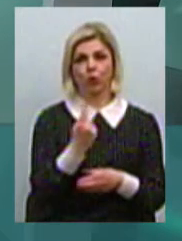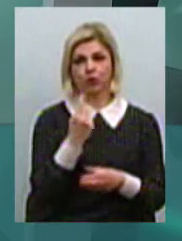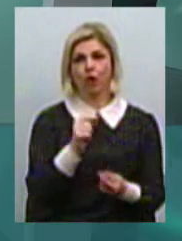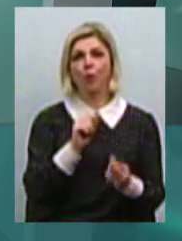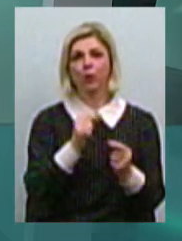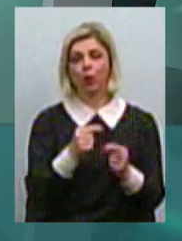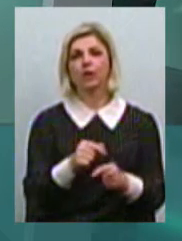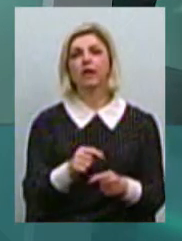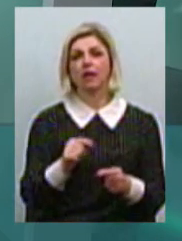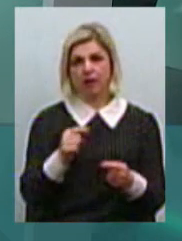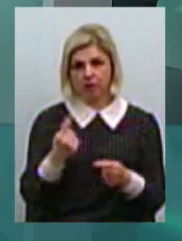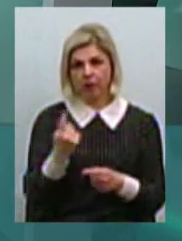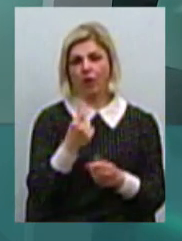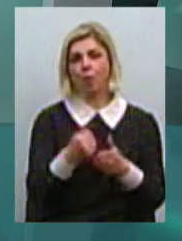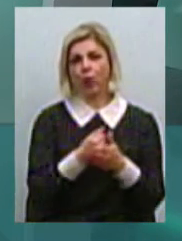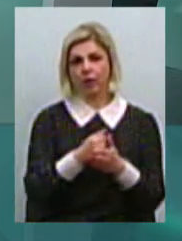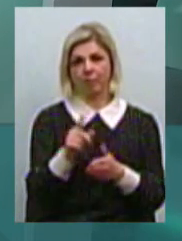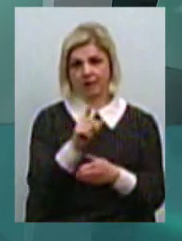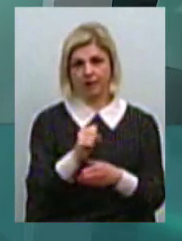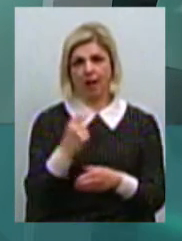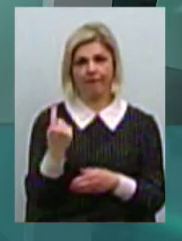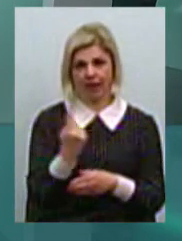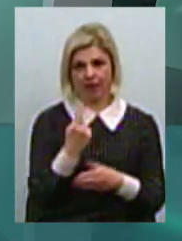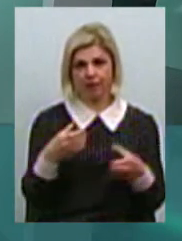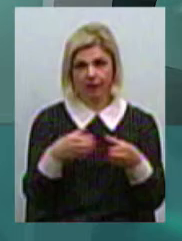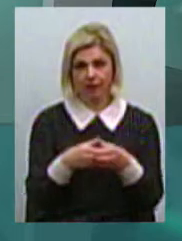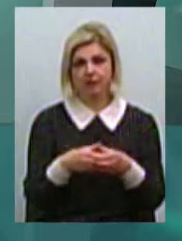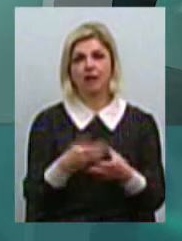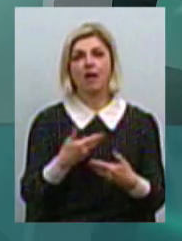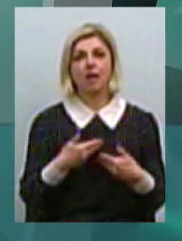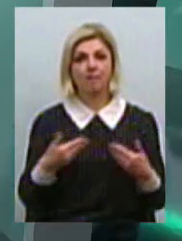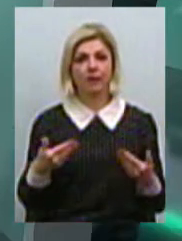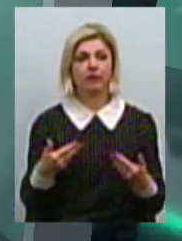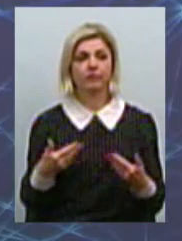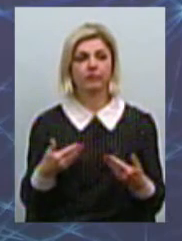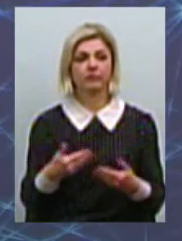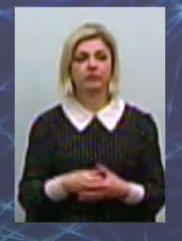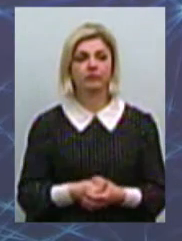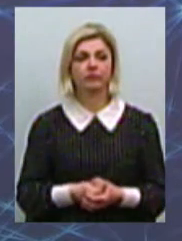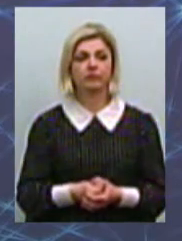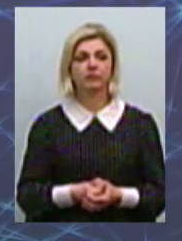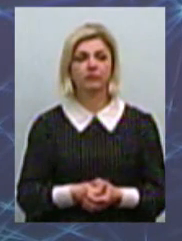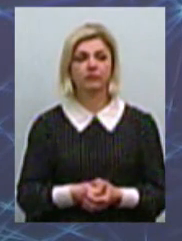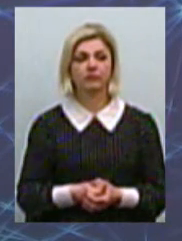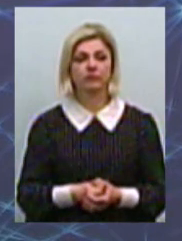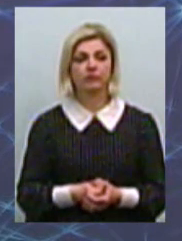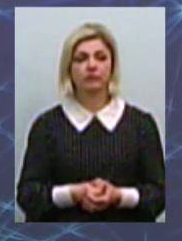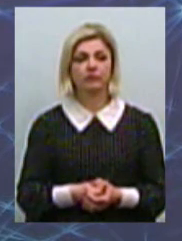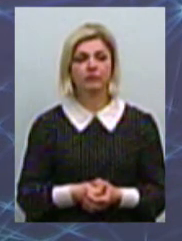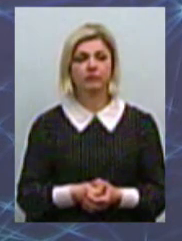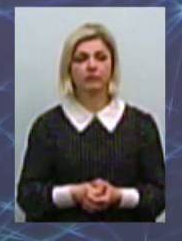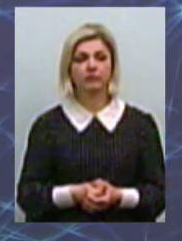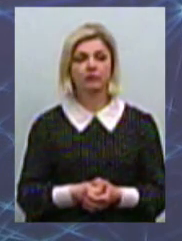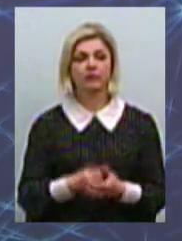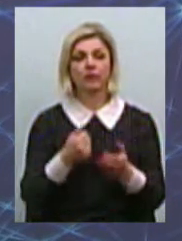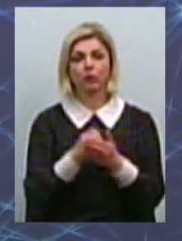в боротьбі за владу. І ми підійшли до початку